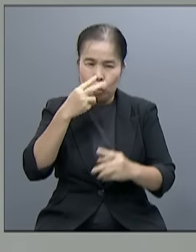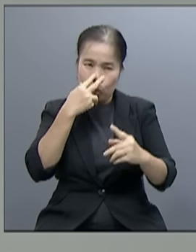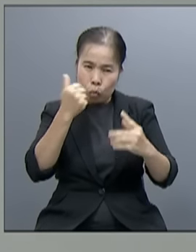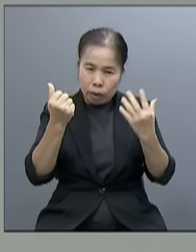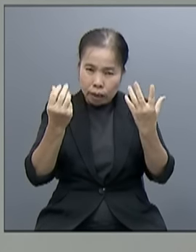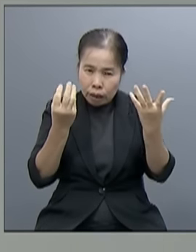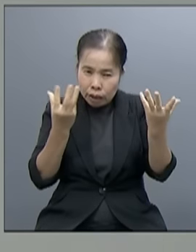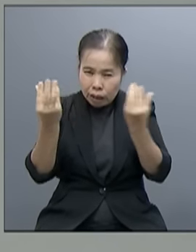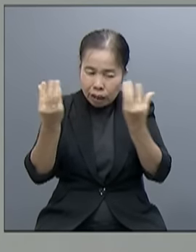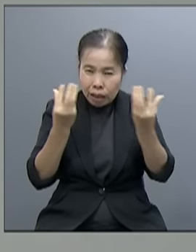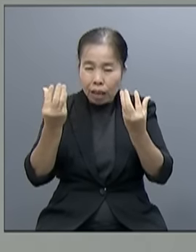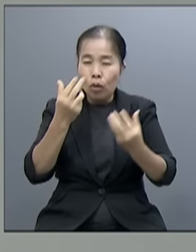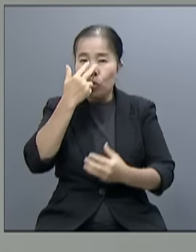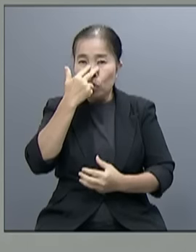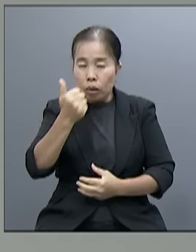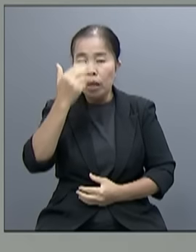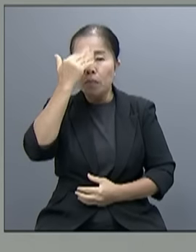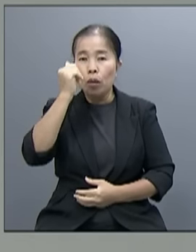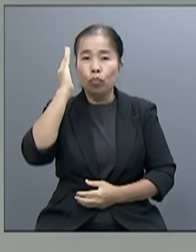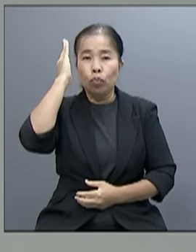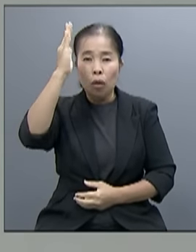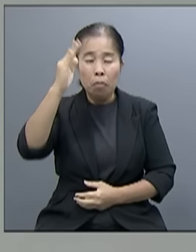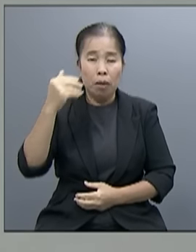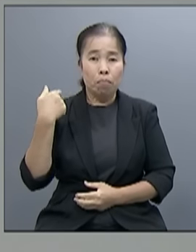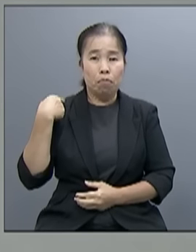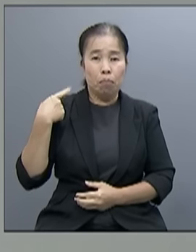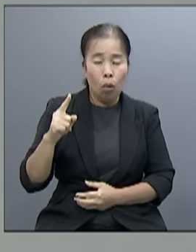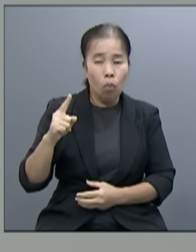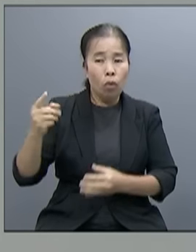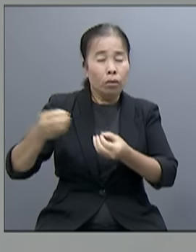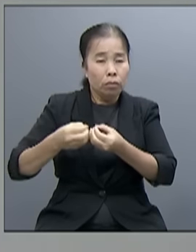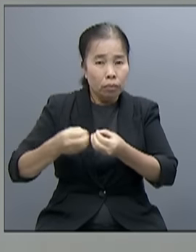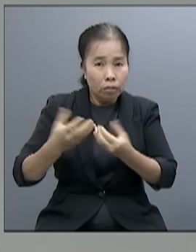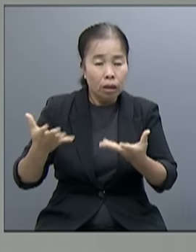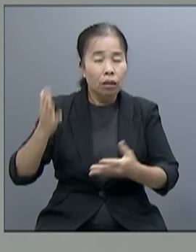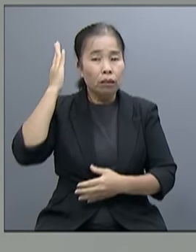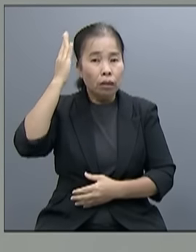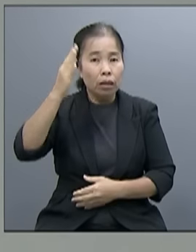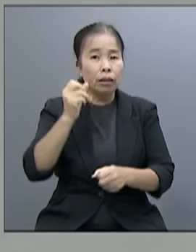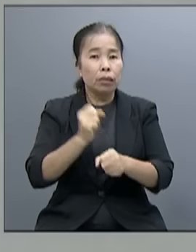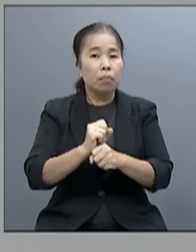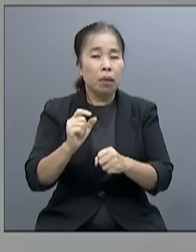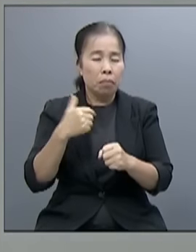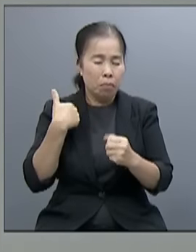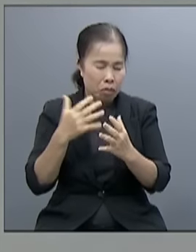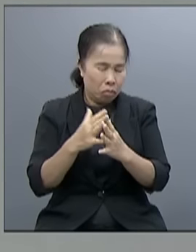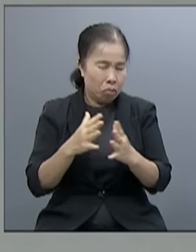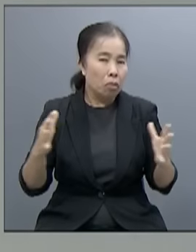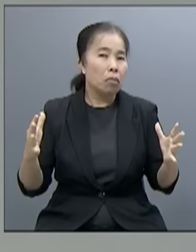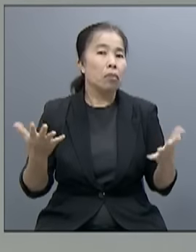าผลประโยชน์ที่เราจะต้องดูแลและจะต้องสร้างสมดุลให้ได้มีอยู่มากจริงๆค่ะ